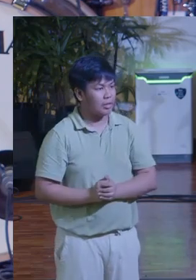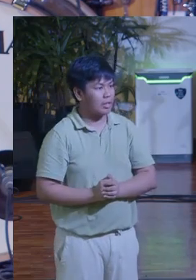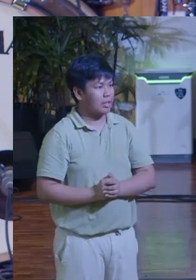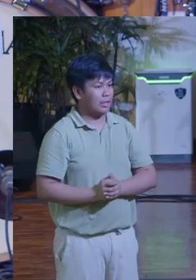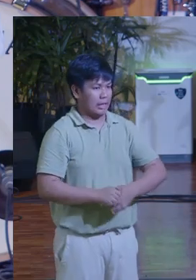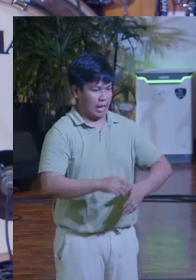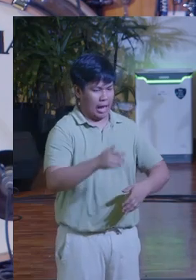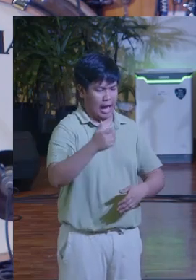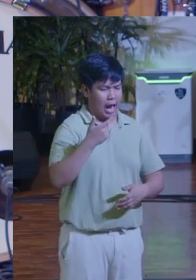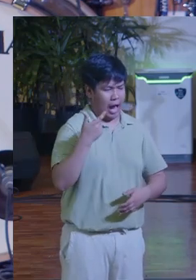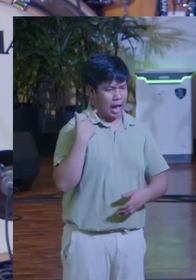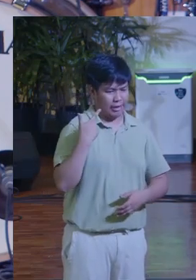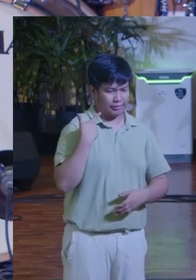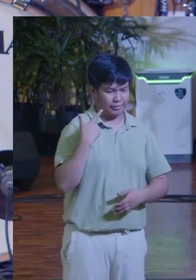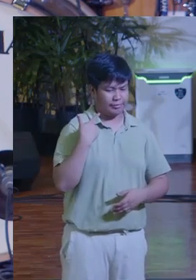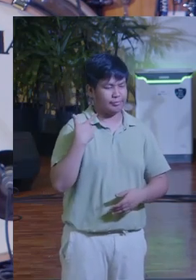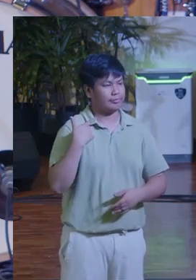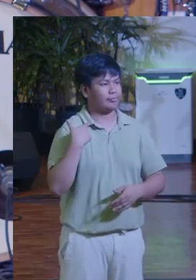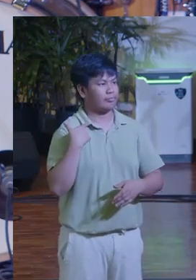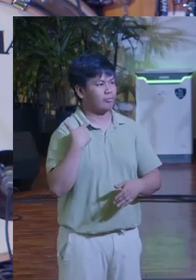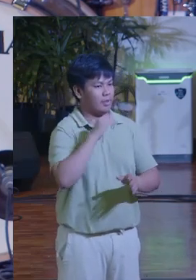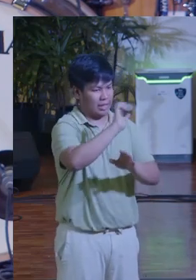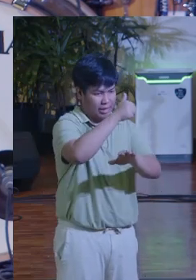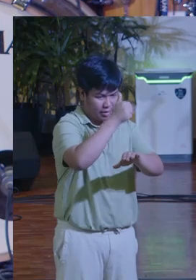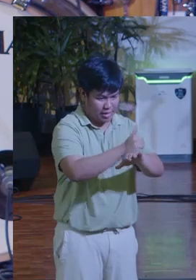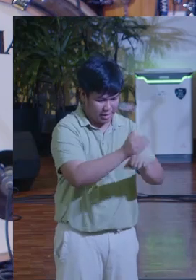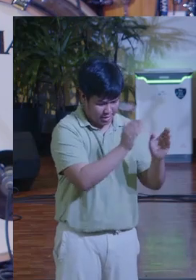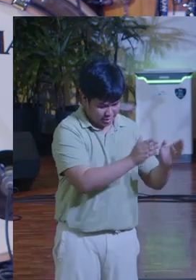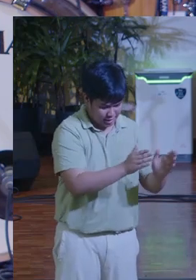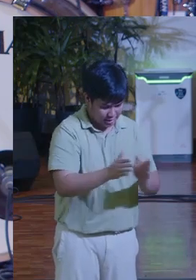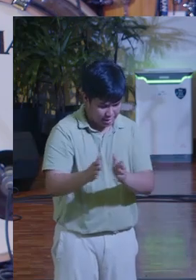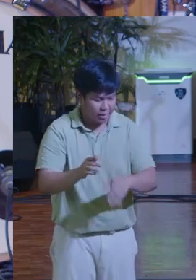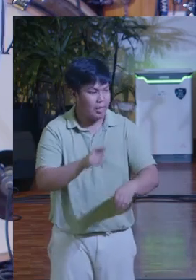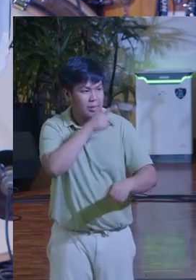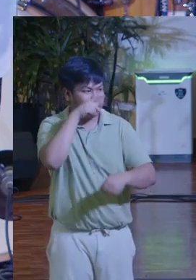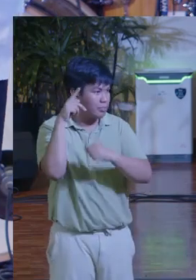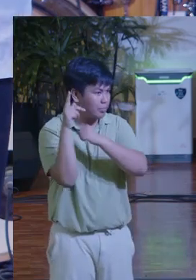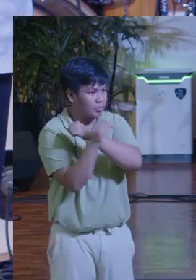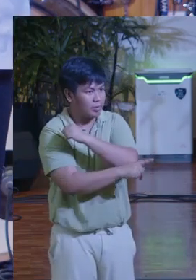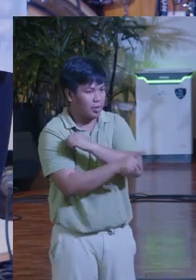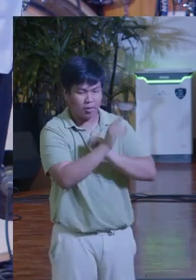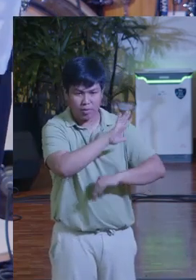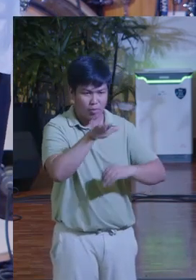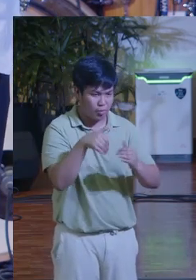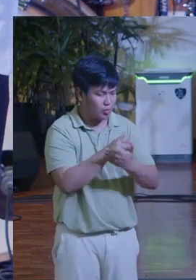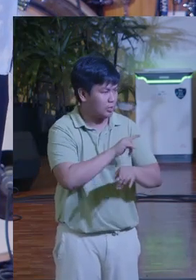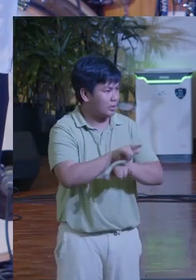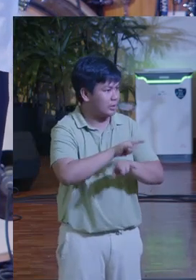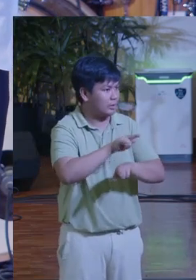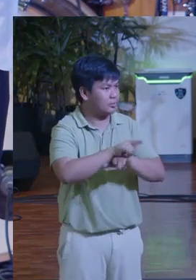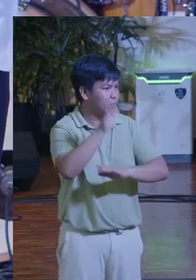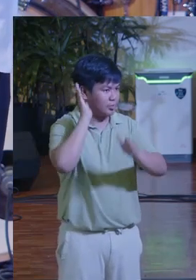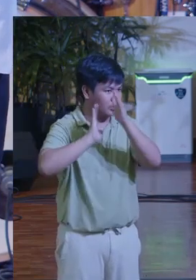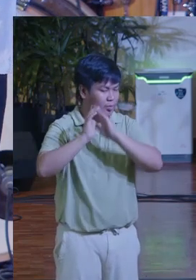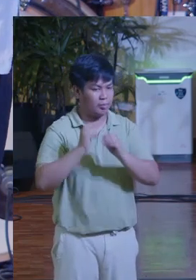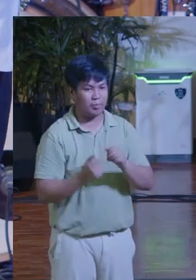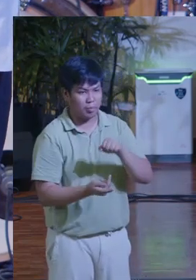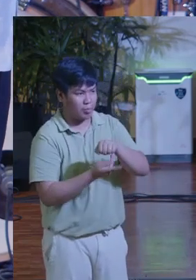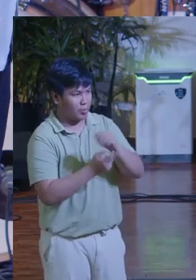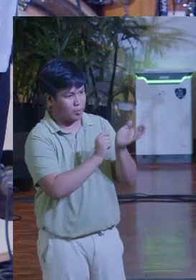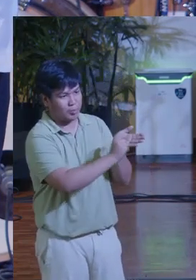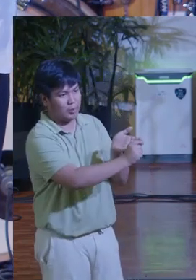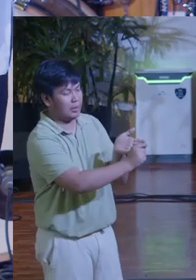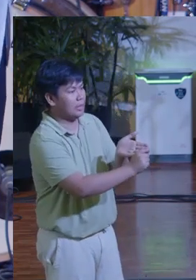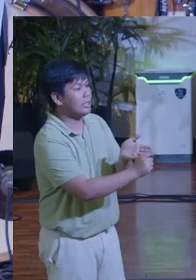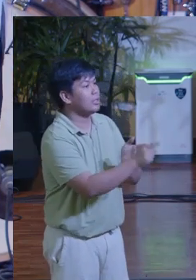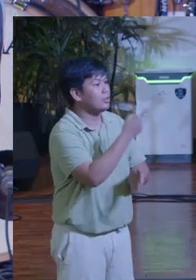upang magpataw ng kaayusan at parusahan ang mga tiwali. Sila ay dapat